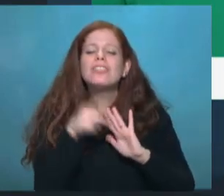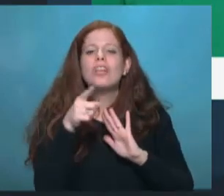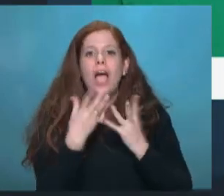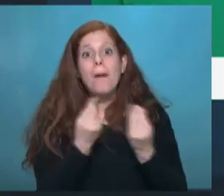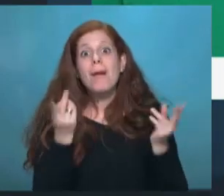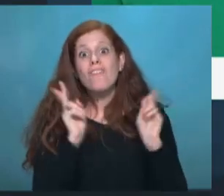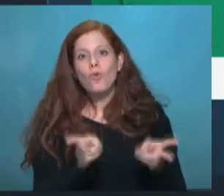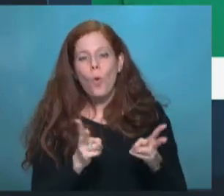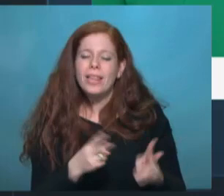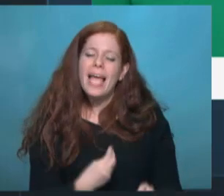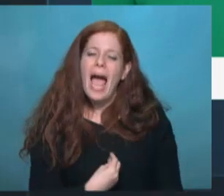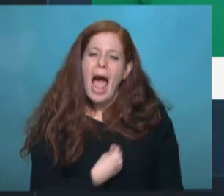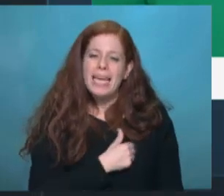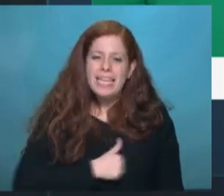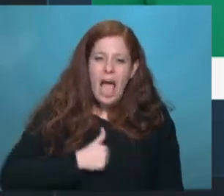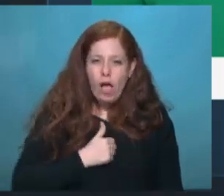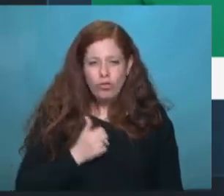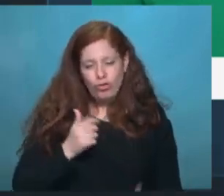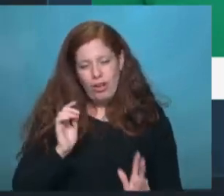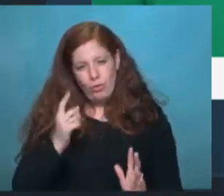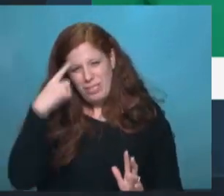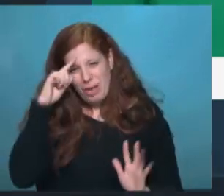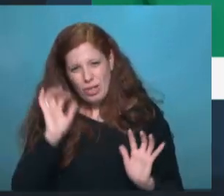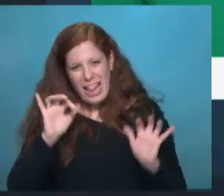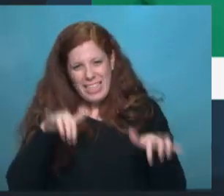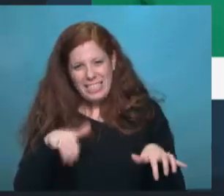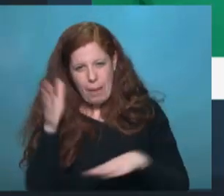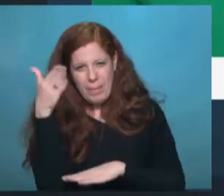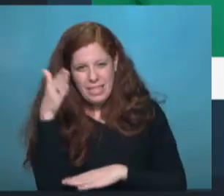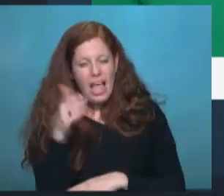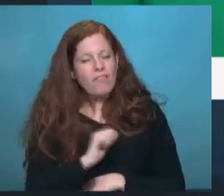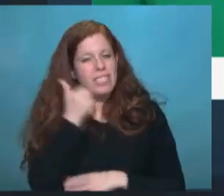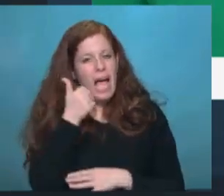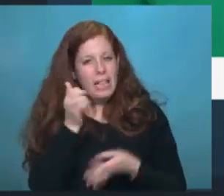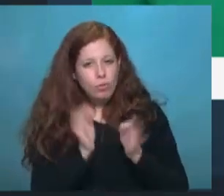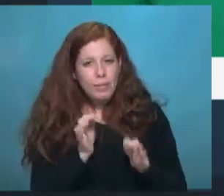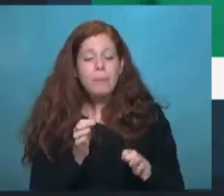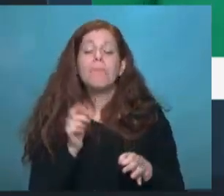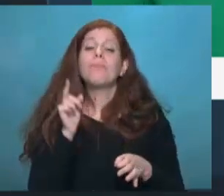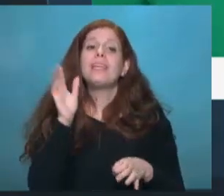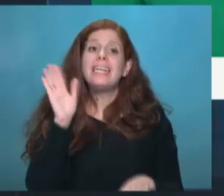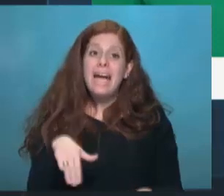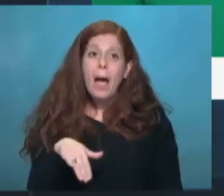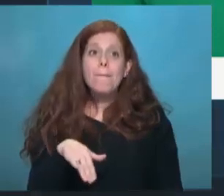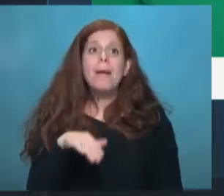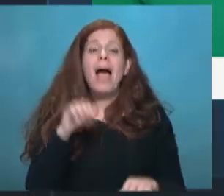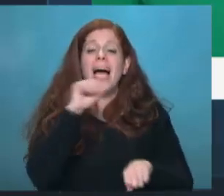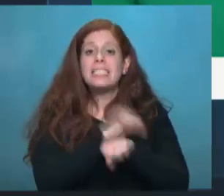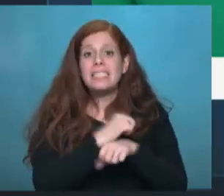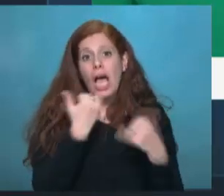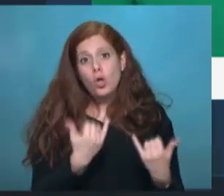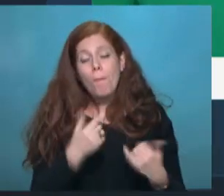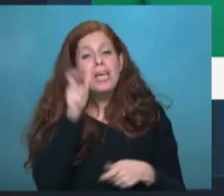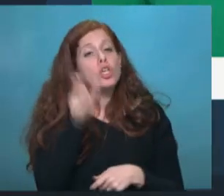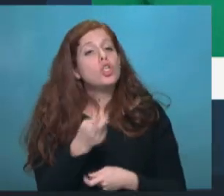אפשרות לחנינה ביוזמה של נשיא המדינה ושל שרת המשפטים. במסגרת המתווה הזה פונה גם האסיר היום, איש